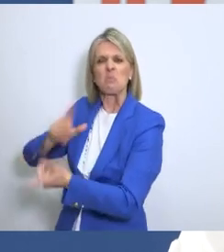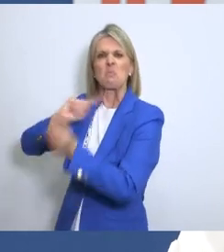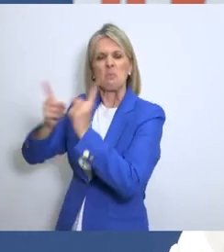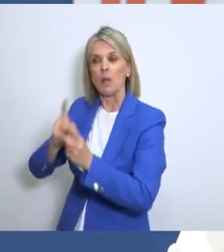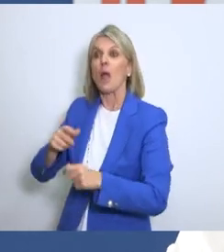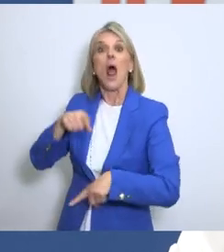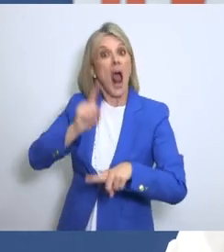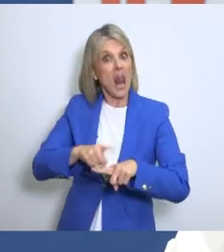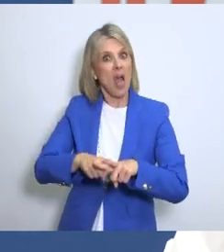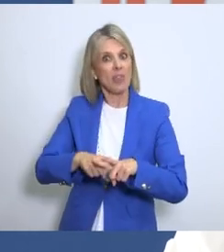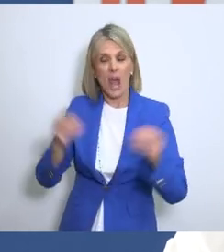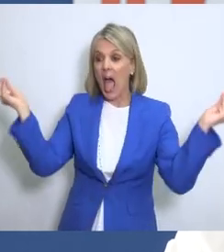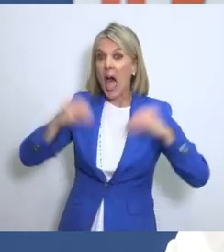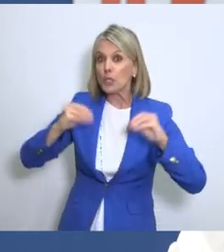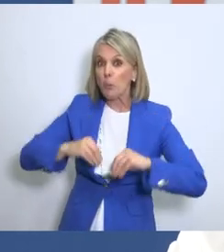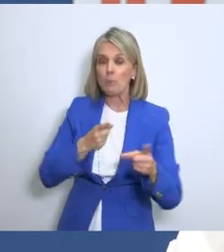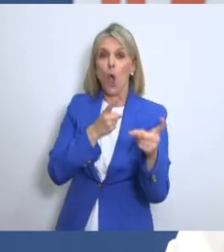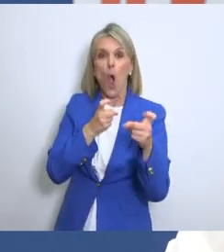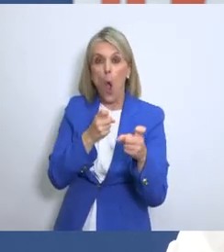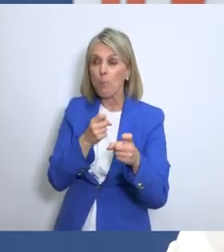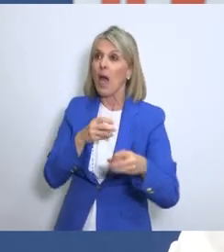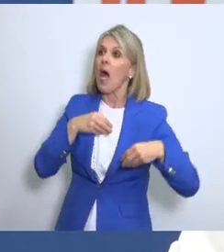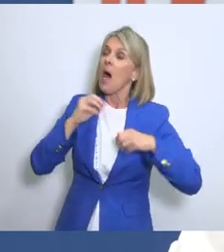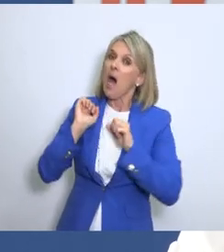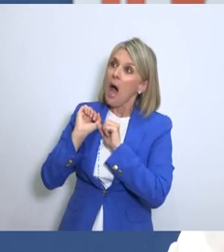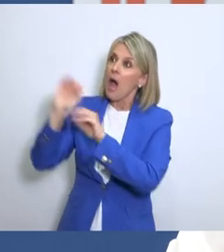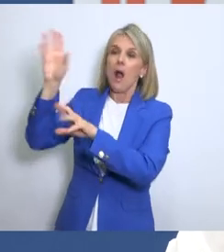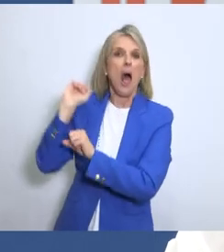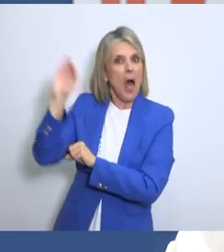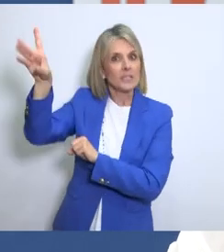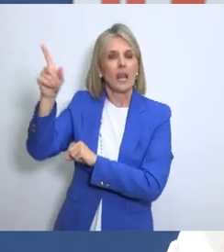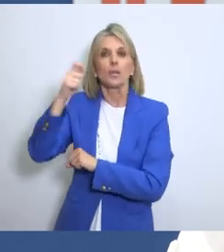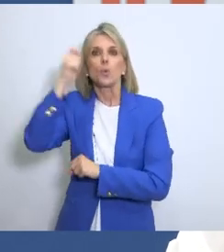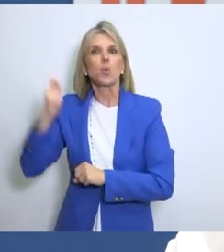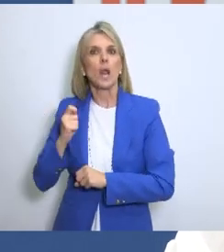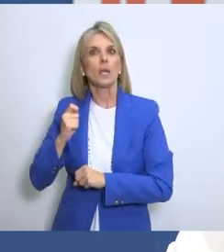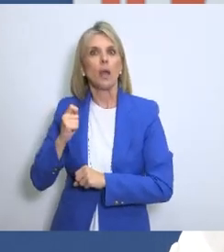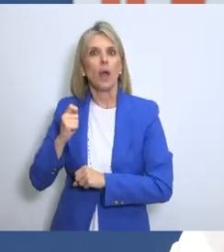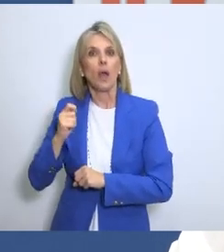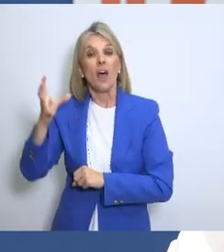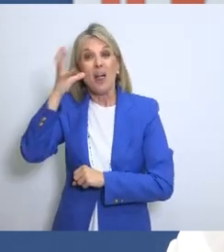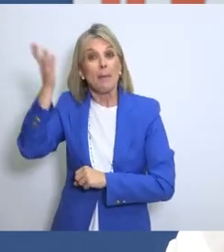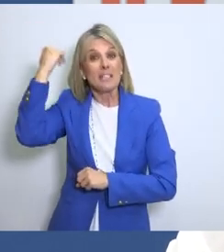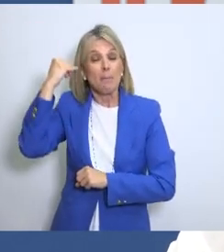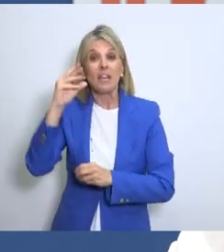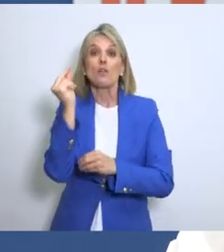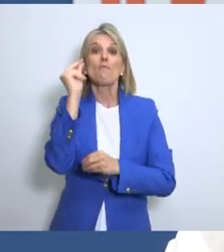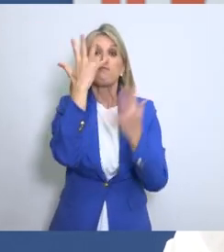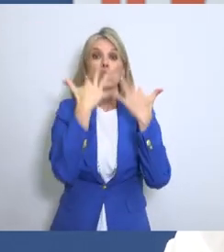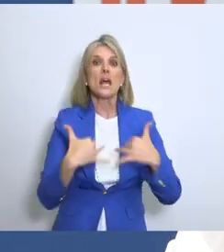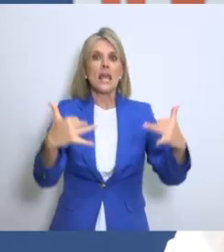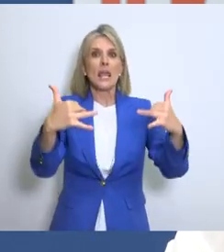πολεμοφόδια, καλοϋποδέχτηκαν και χειροκρότησαν τους ναζί αζωφίτες του Ζελένσκι στη